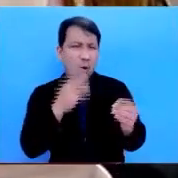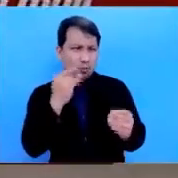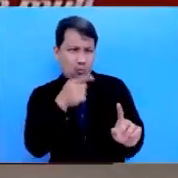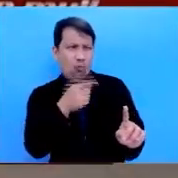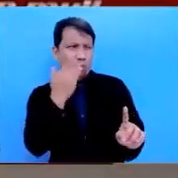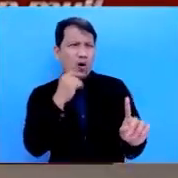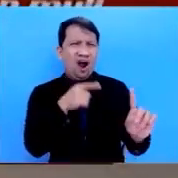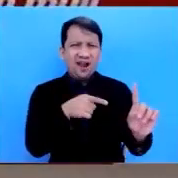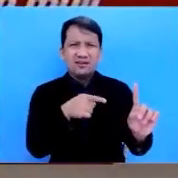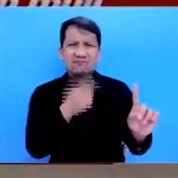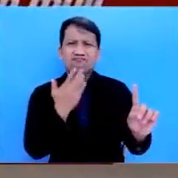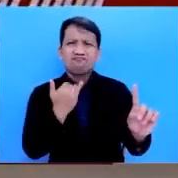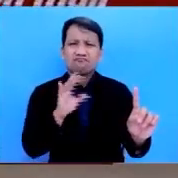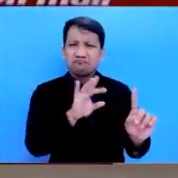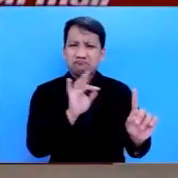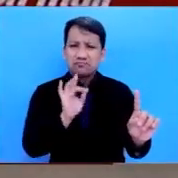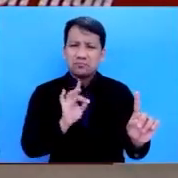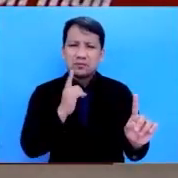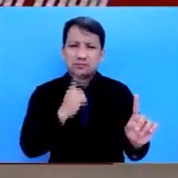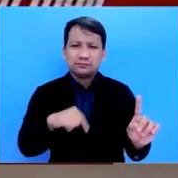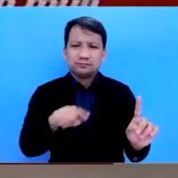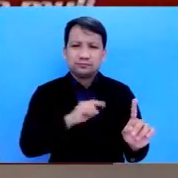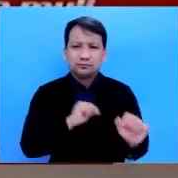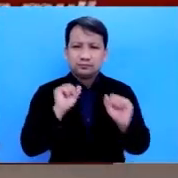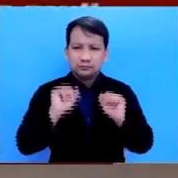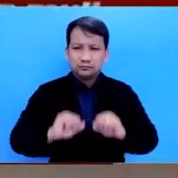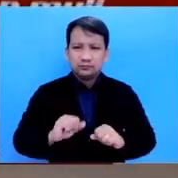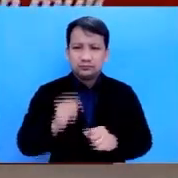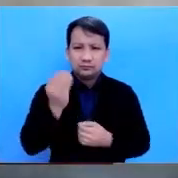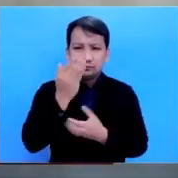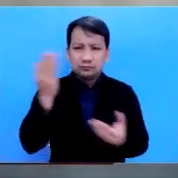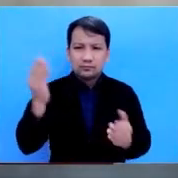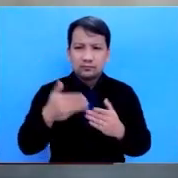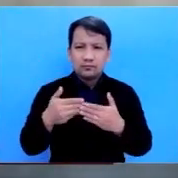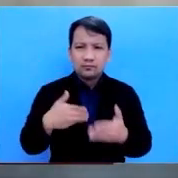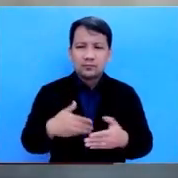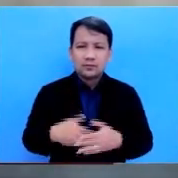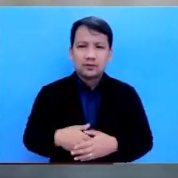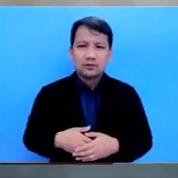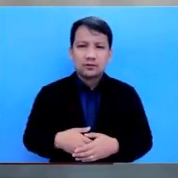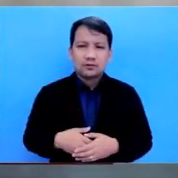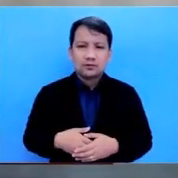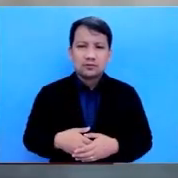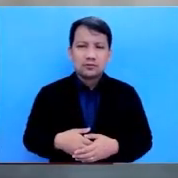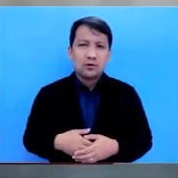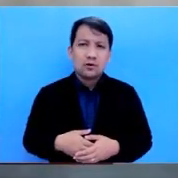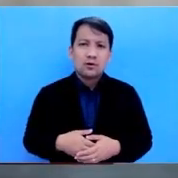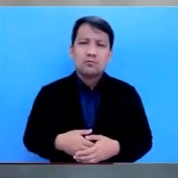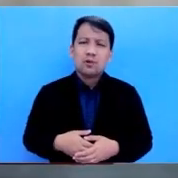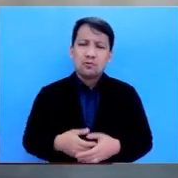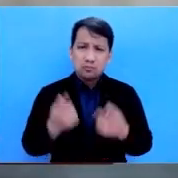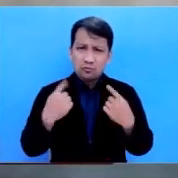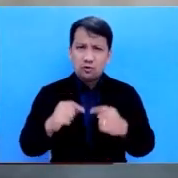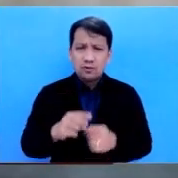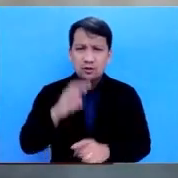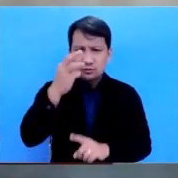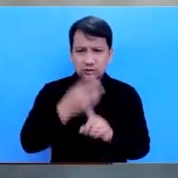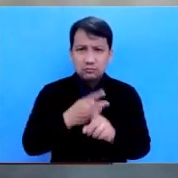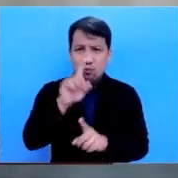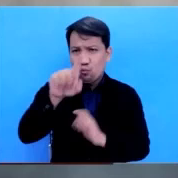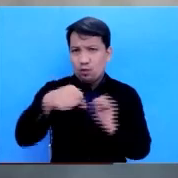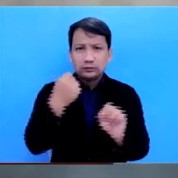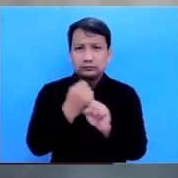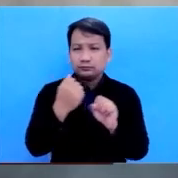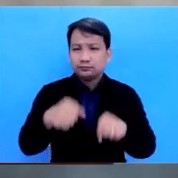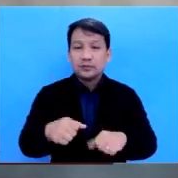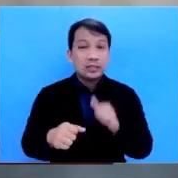pinili. Pero sana raw, bigyan siya ng pagkakataon. Bigyan naman ho ako ng 6 months to 1 year. Pag hindi po